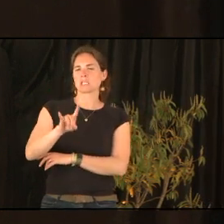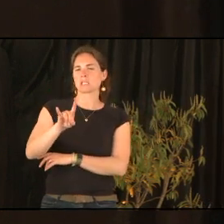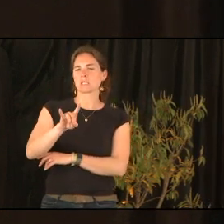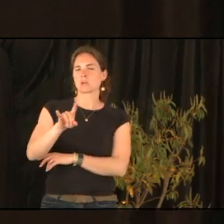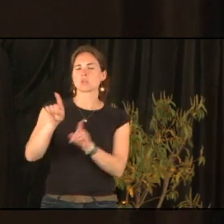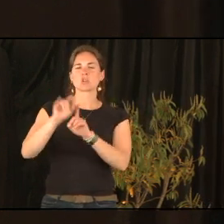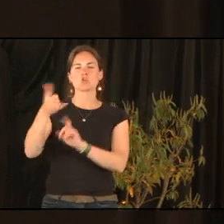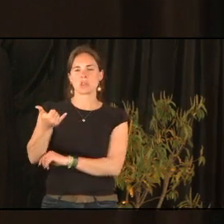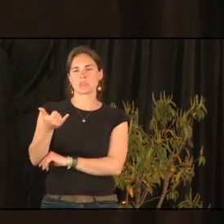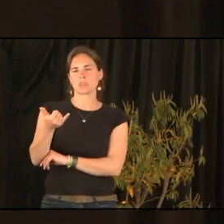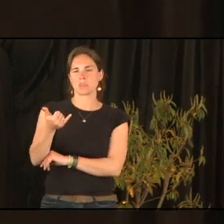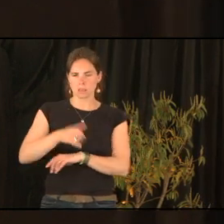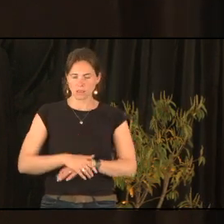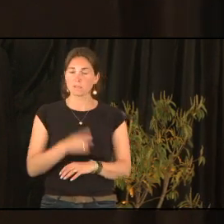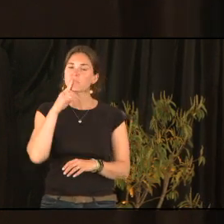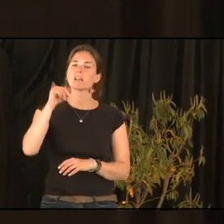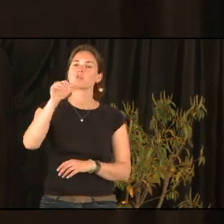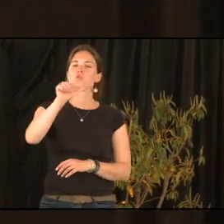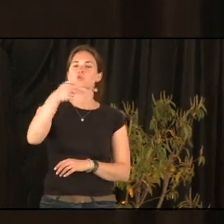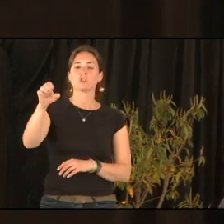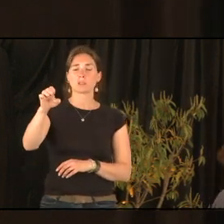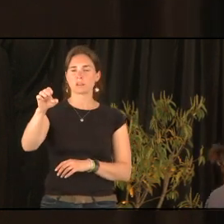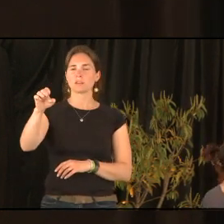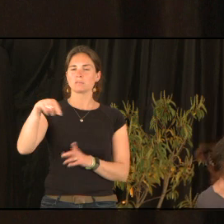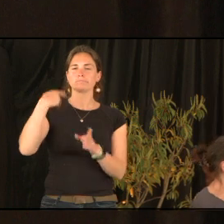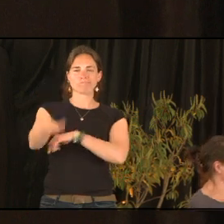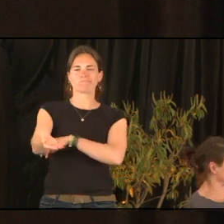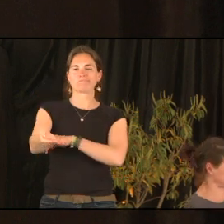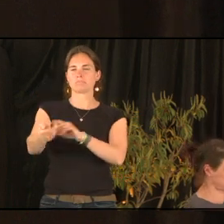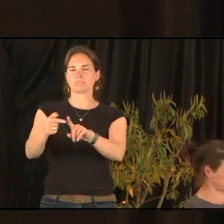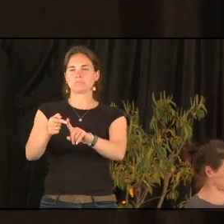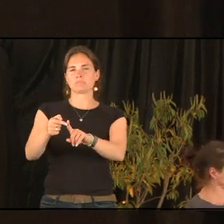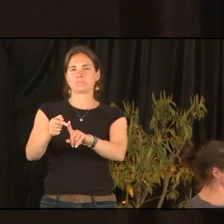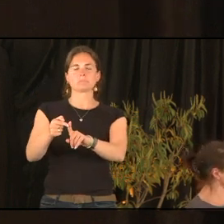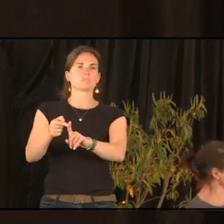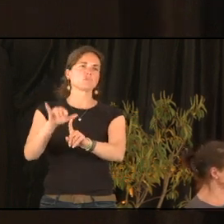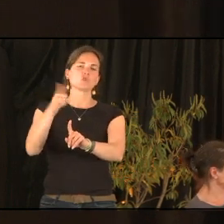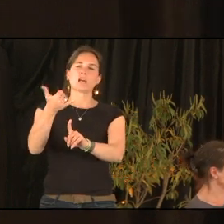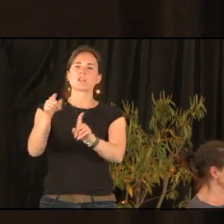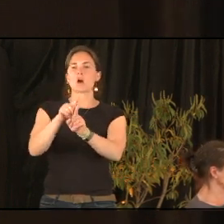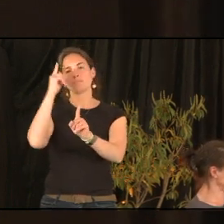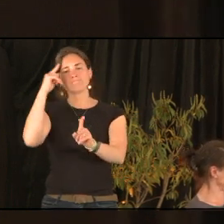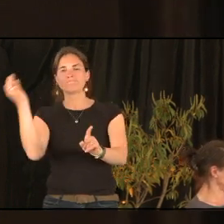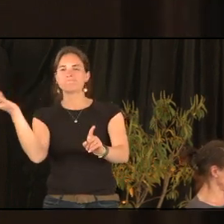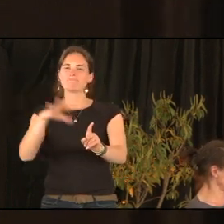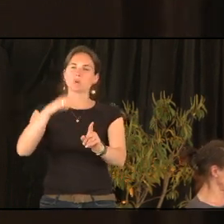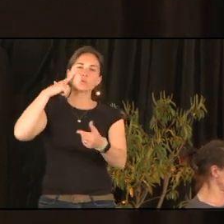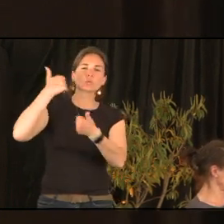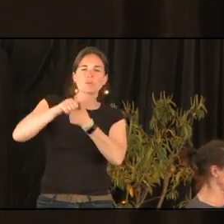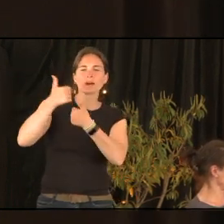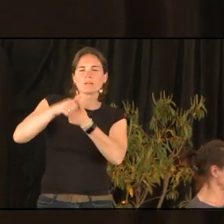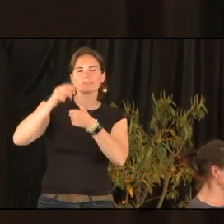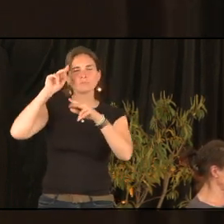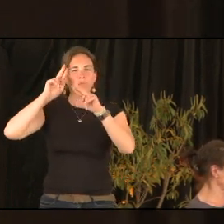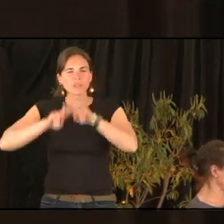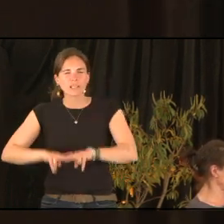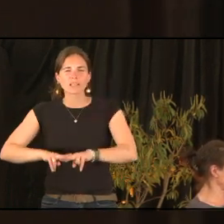c'est la radiologie des médecins. Un peu, ouais, un peu. Après, après ça n'a pas été simple, parce qu'il fallait que je trouve par moment la bonne distance